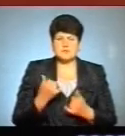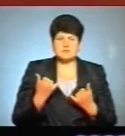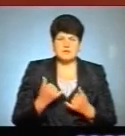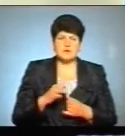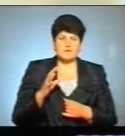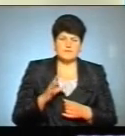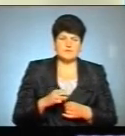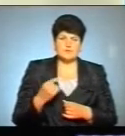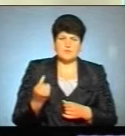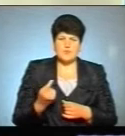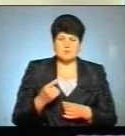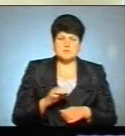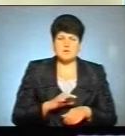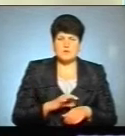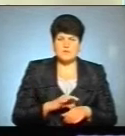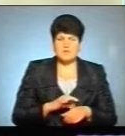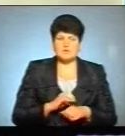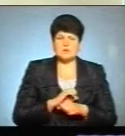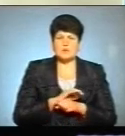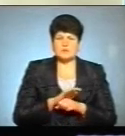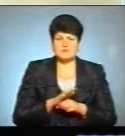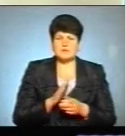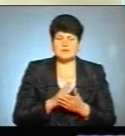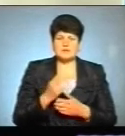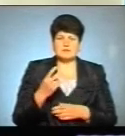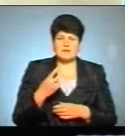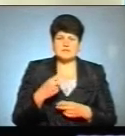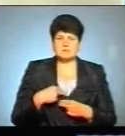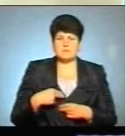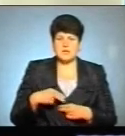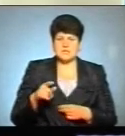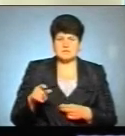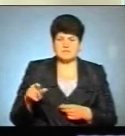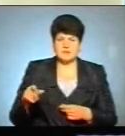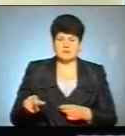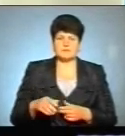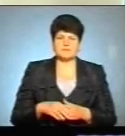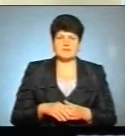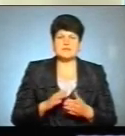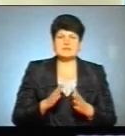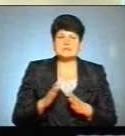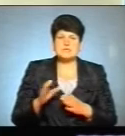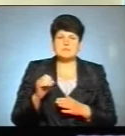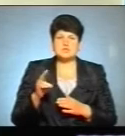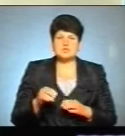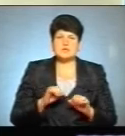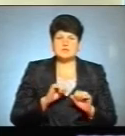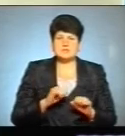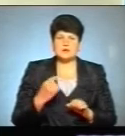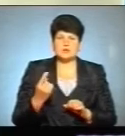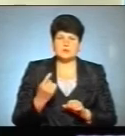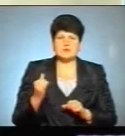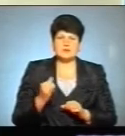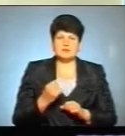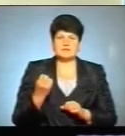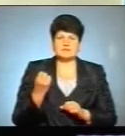області хворих є на COVID-19, є 20 працівників системи соціального захисту області і